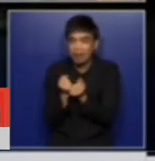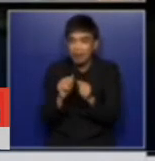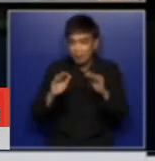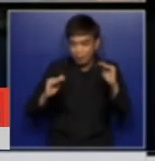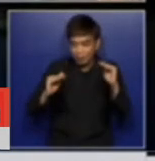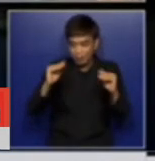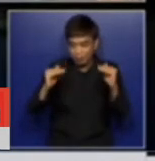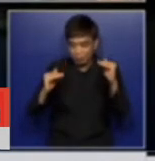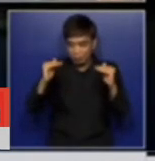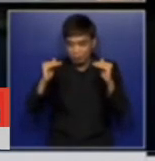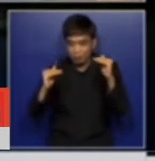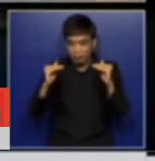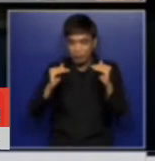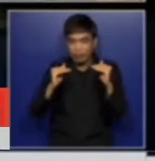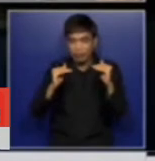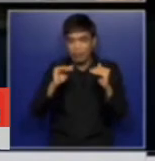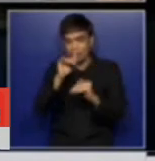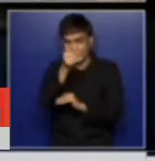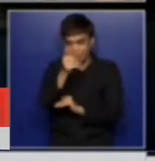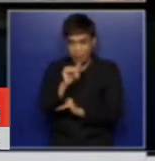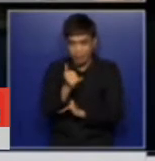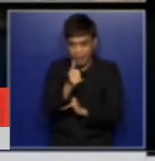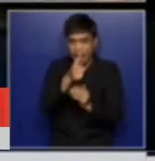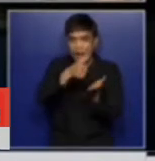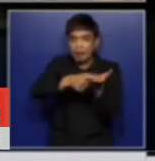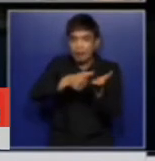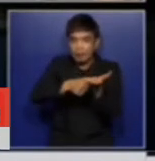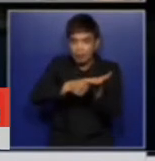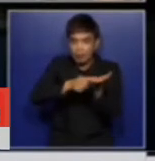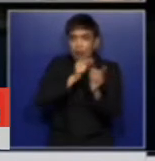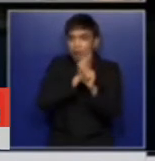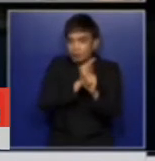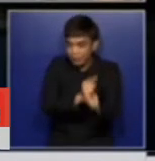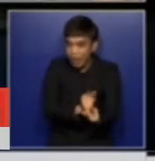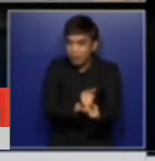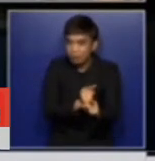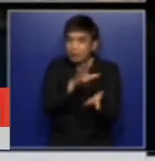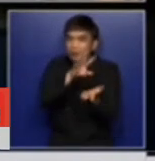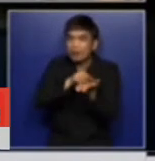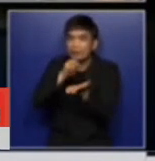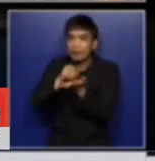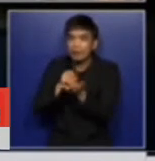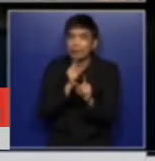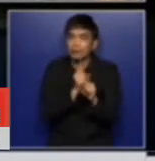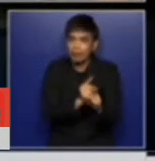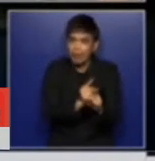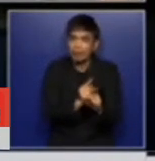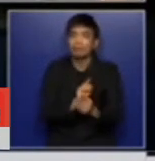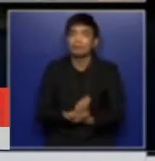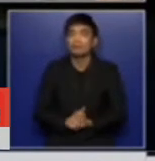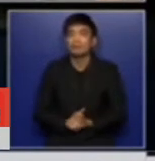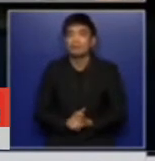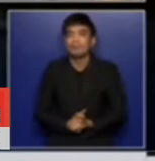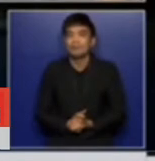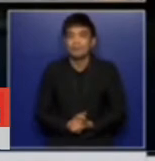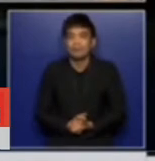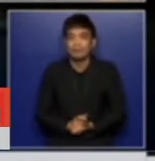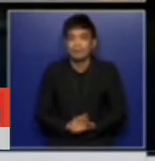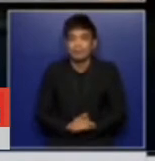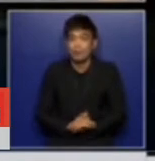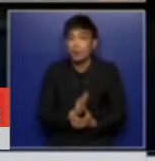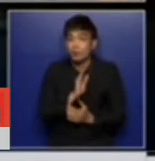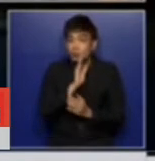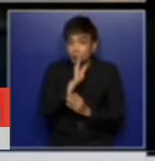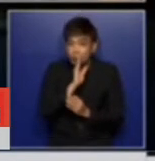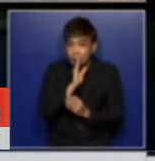นะครับก็คือท่านต้องจัดเก็บภาษีให้เป็นไปตามประมาณการแต่ท่านประธานครับหากการ